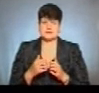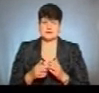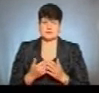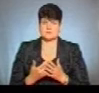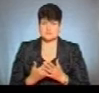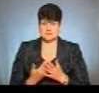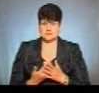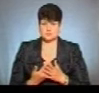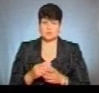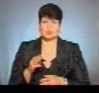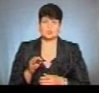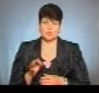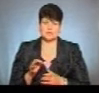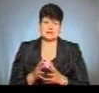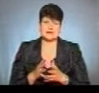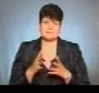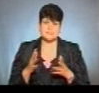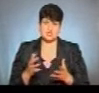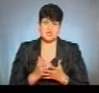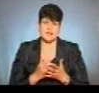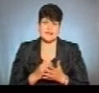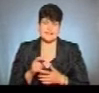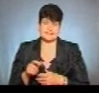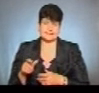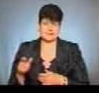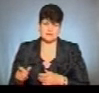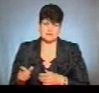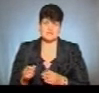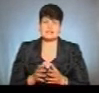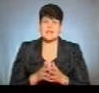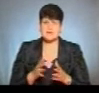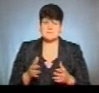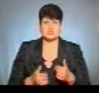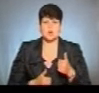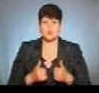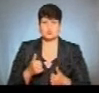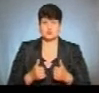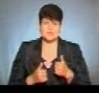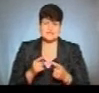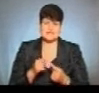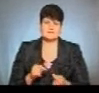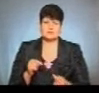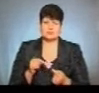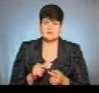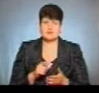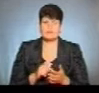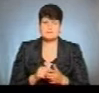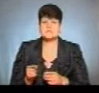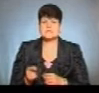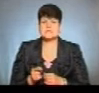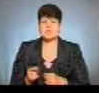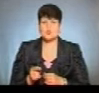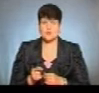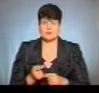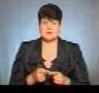середньостатистично, то найбільше кандидатів і найбільша конкуренція, відповідно, в місті Тернополі, тобто